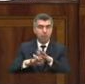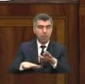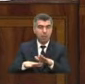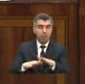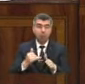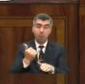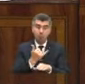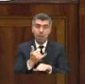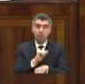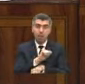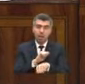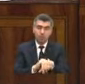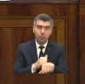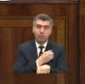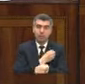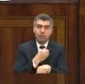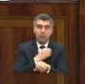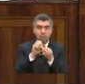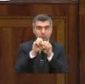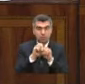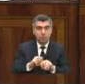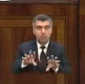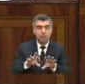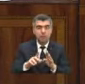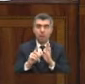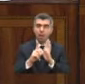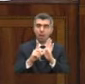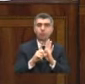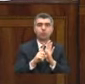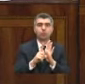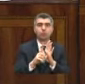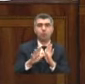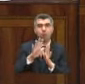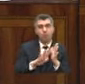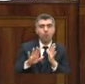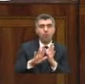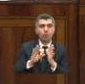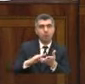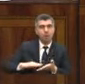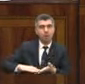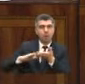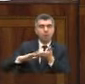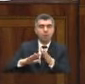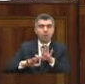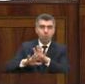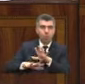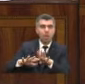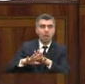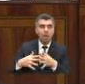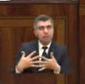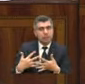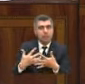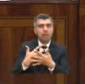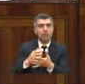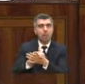الاجتماعية والتغطية الصحية تعتبران من الحقوق الأساسية لإرساء دعائم مجتمع متضامن